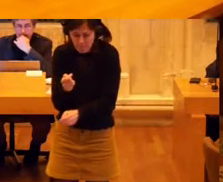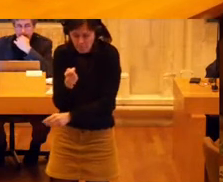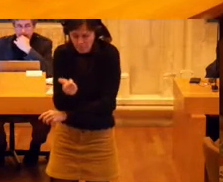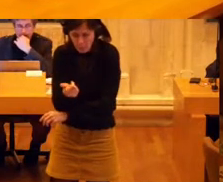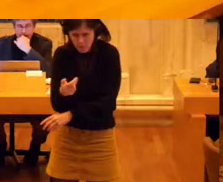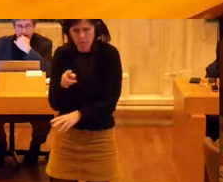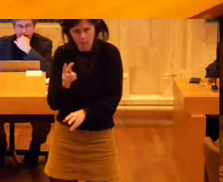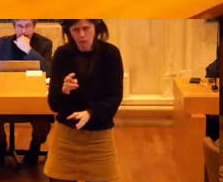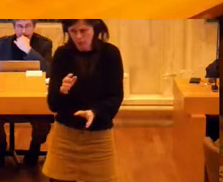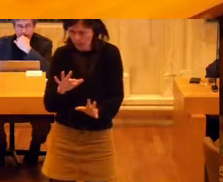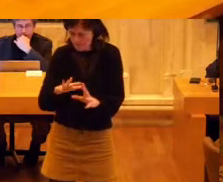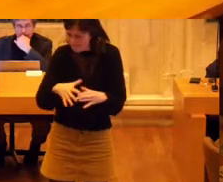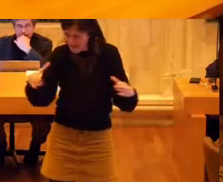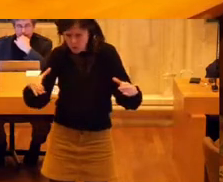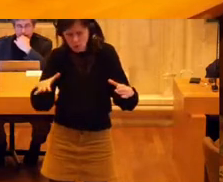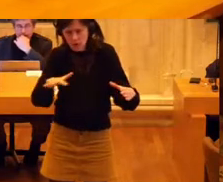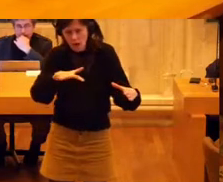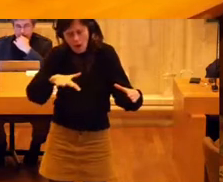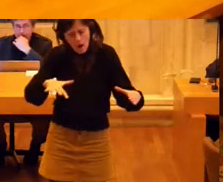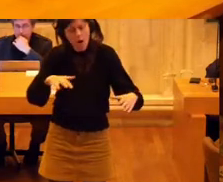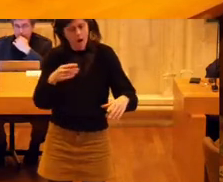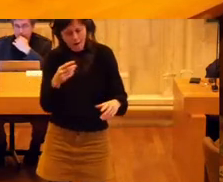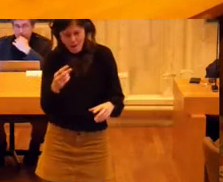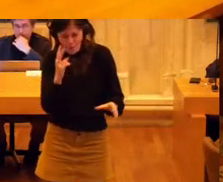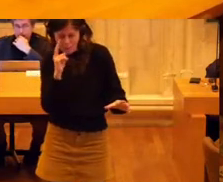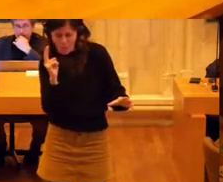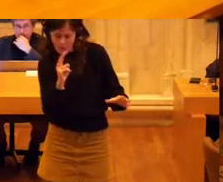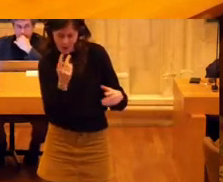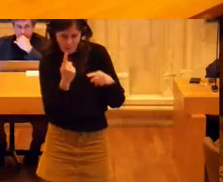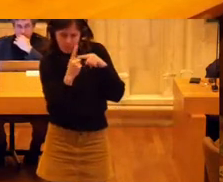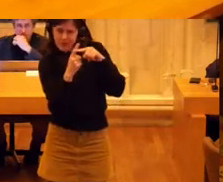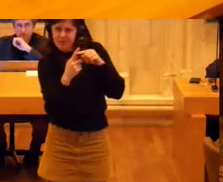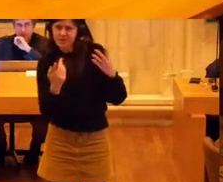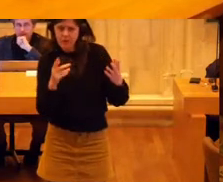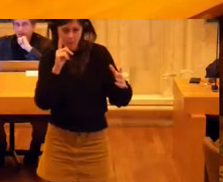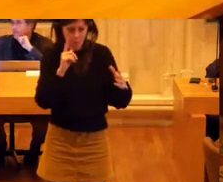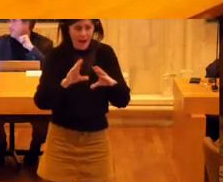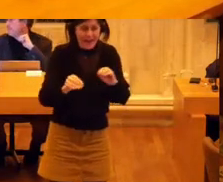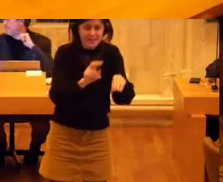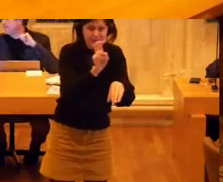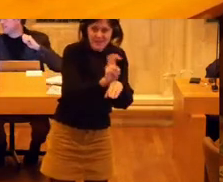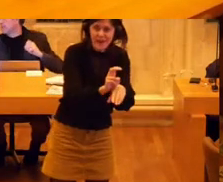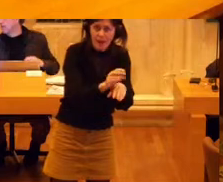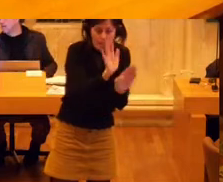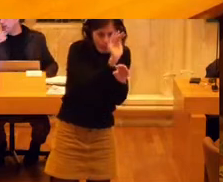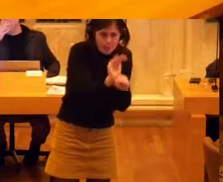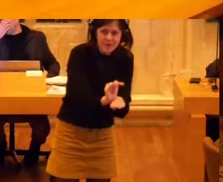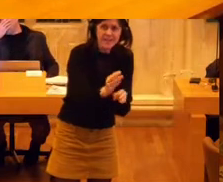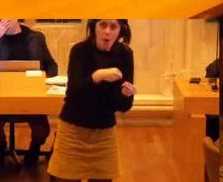positif sur cette globalité-là, qui est quand même la préservation d'un espace vert et son extension.